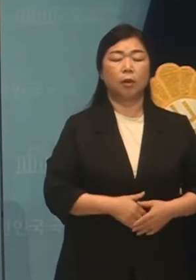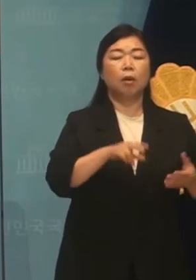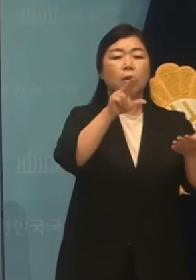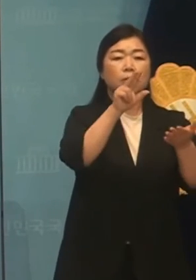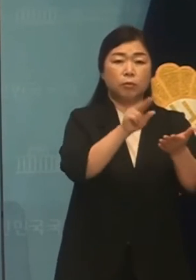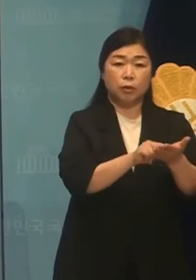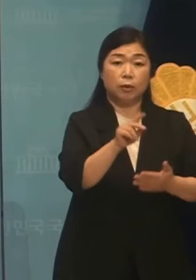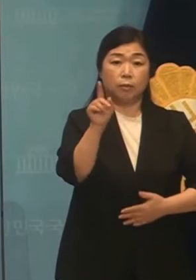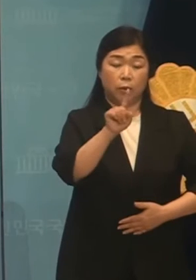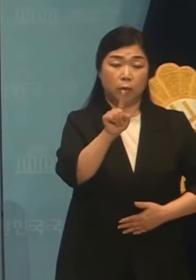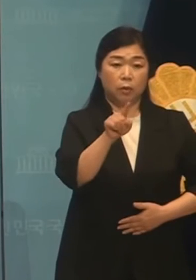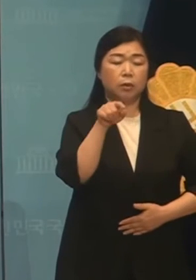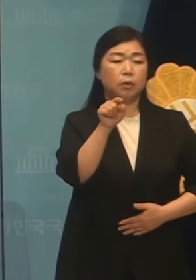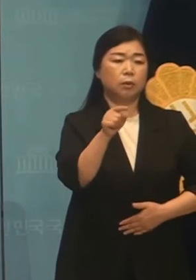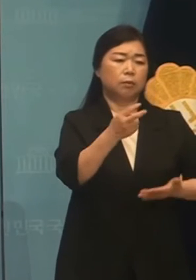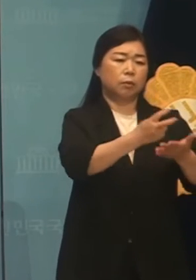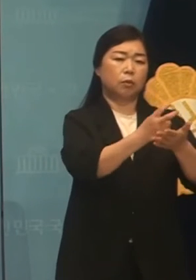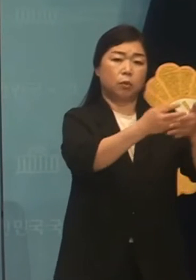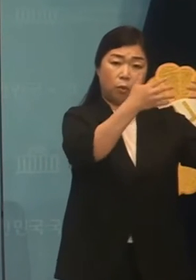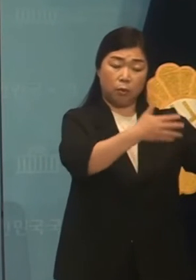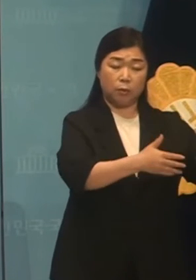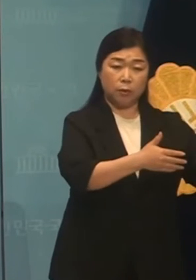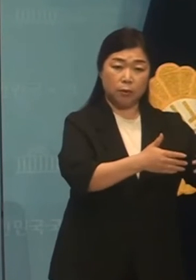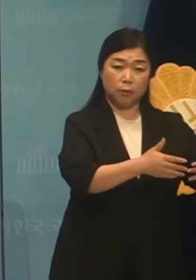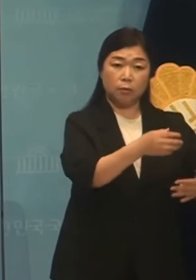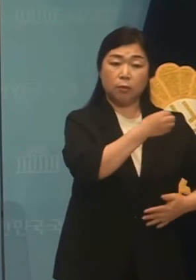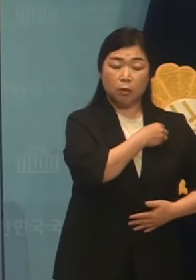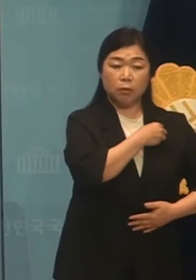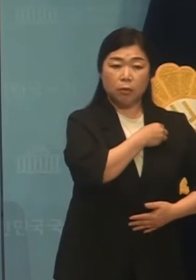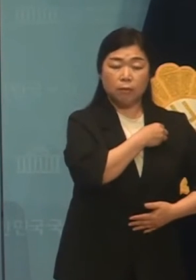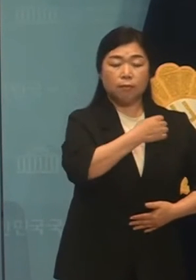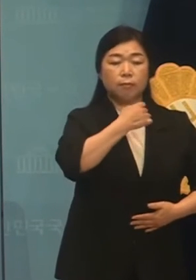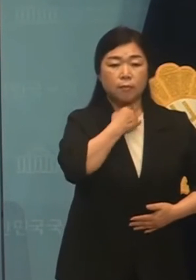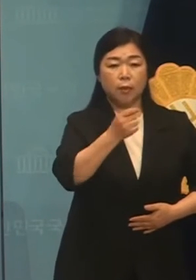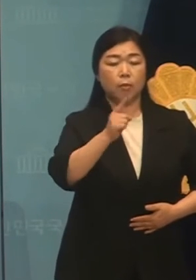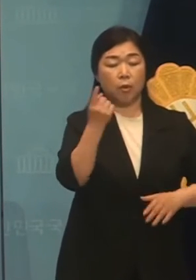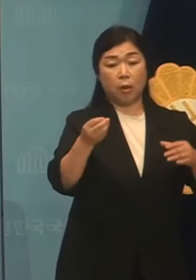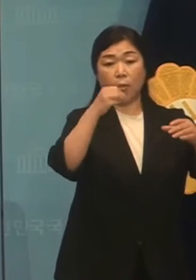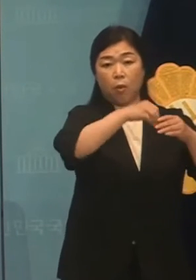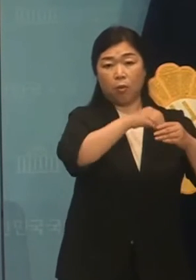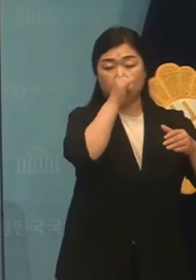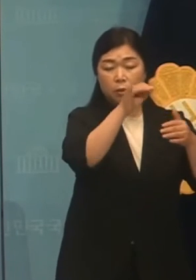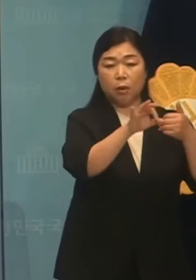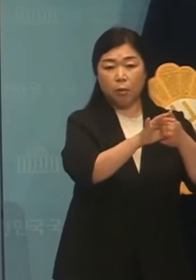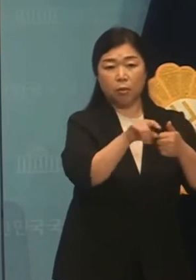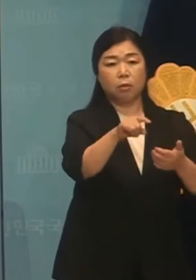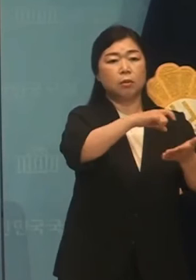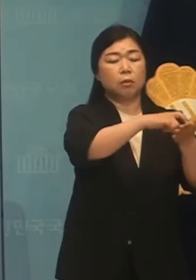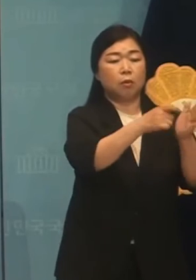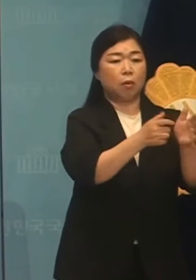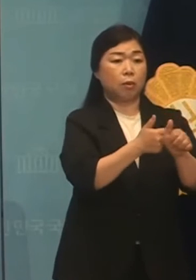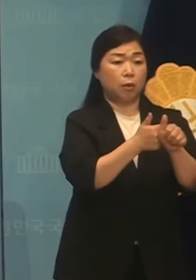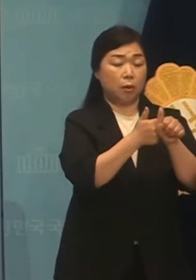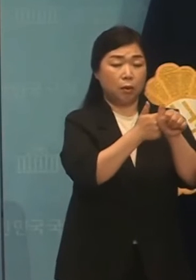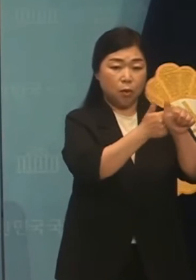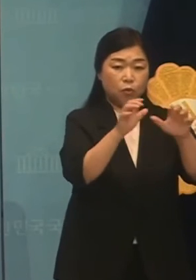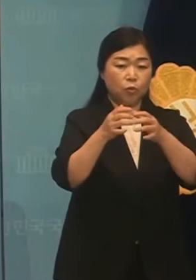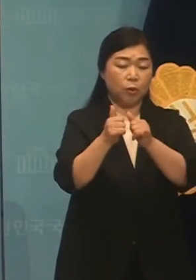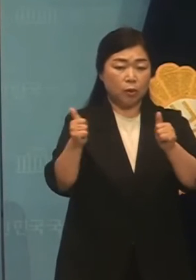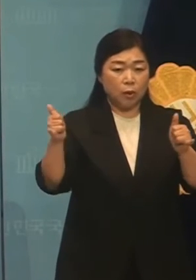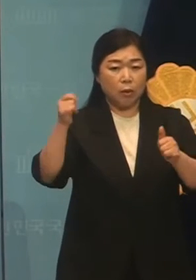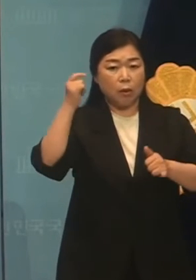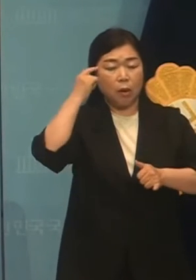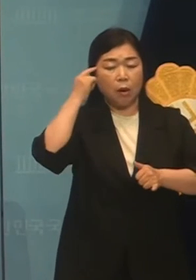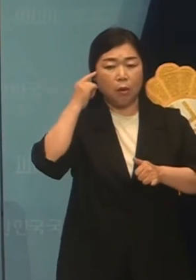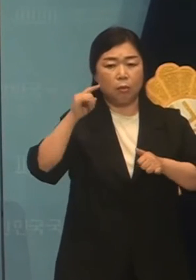문제는 바로 그 전제 조건입니다. 당원들의 뜻을 반영하면 그만큼 일반 국민의